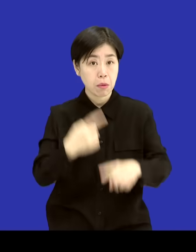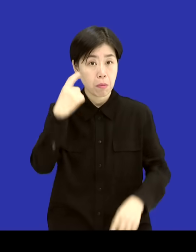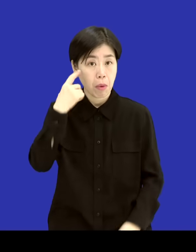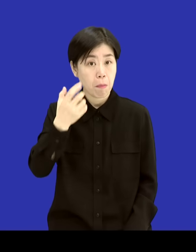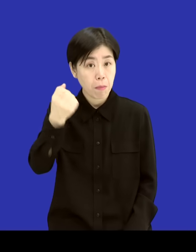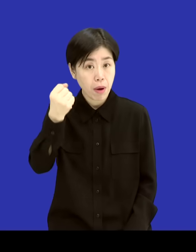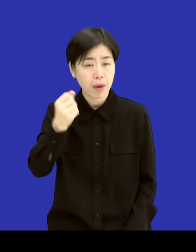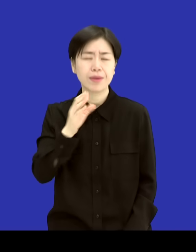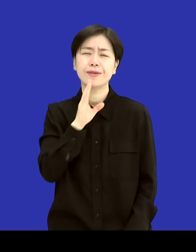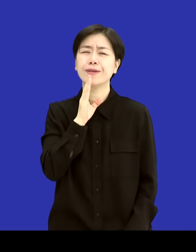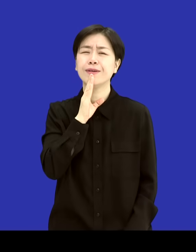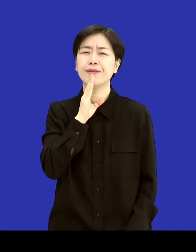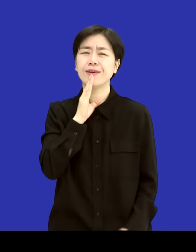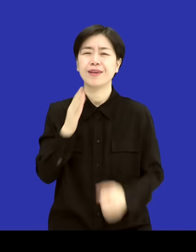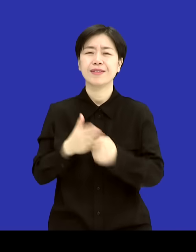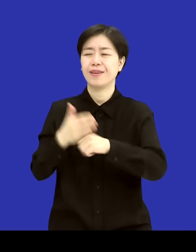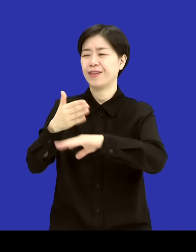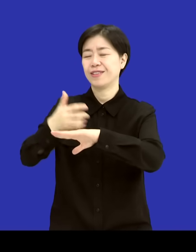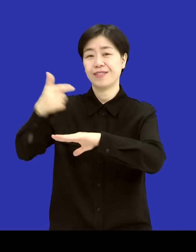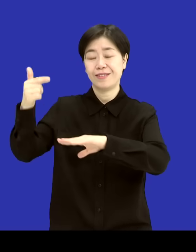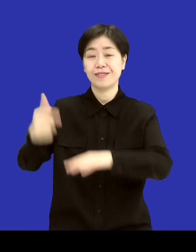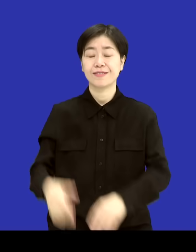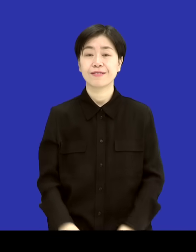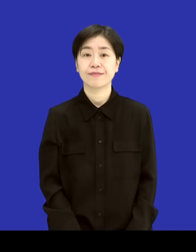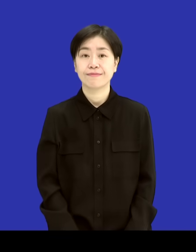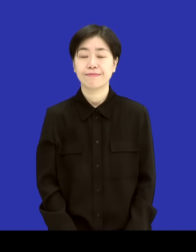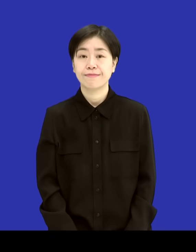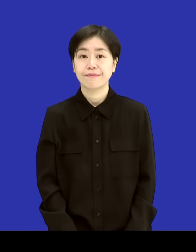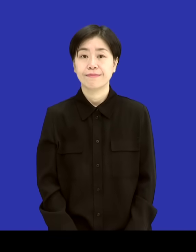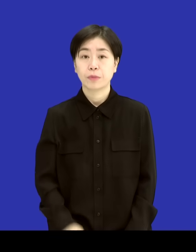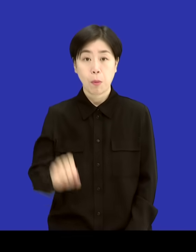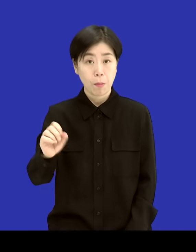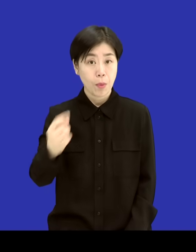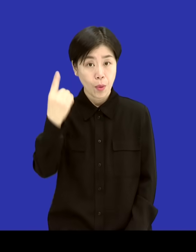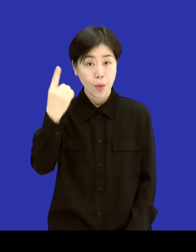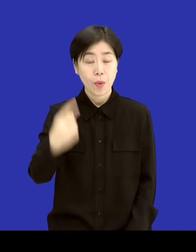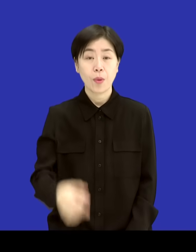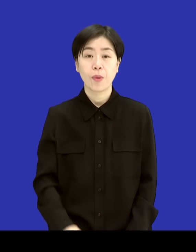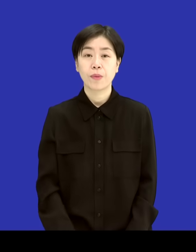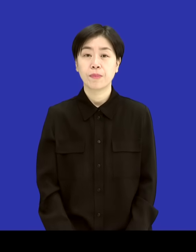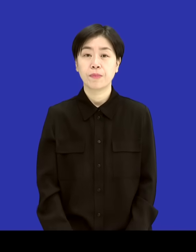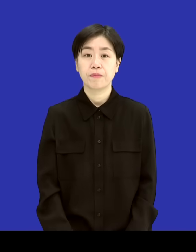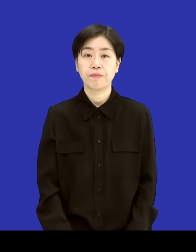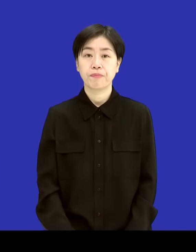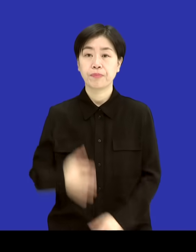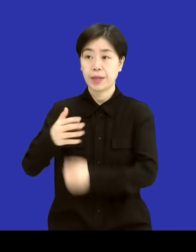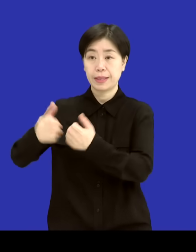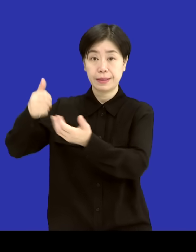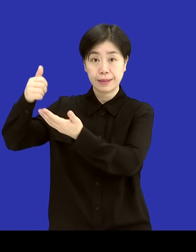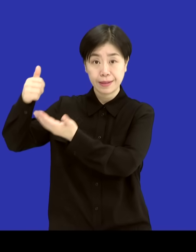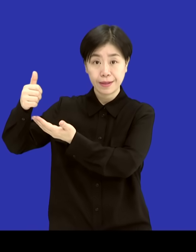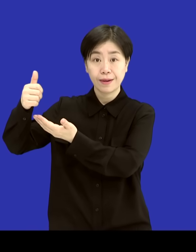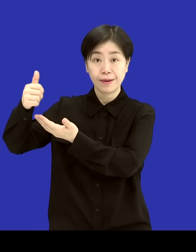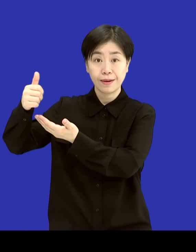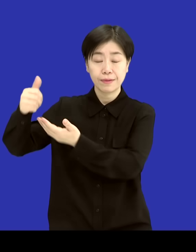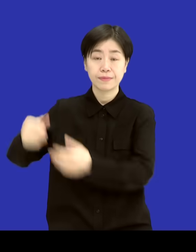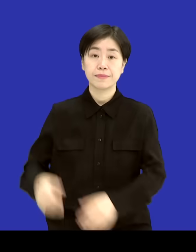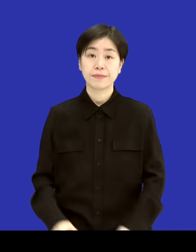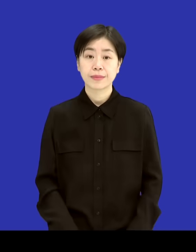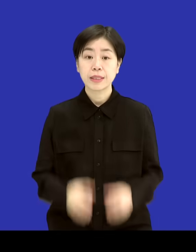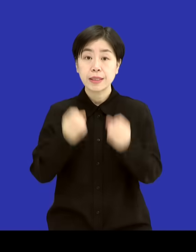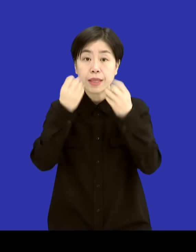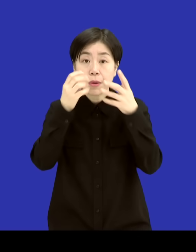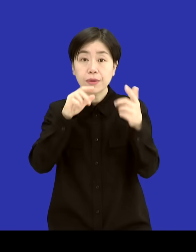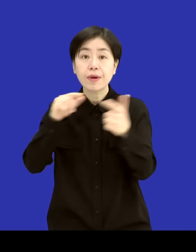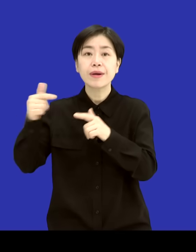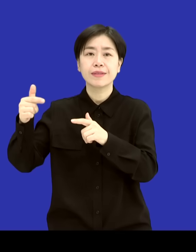참 감사하다. 그래서 사실 그런 계기로 이제 막 하나님께서 뭔가 새로운 길들을